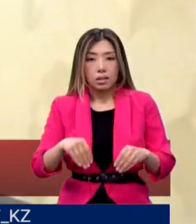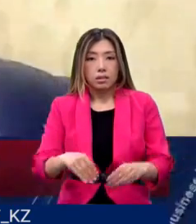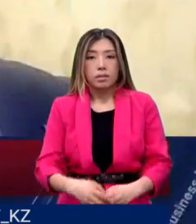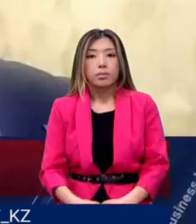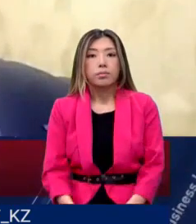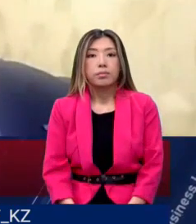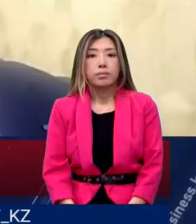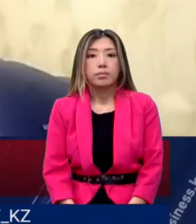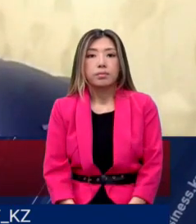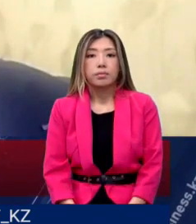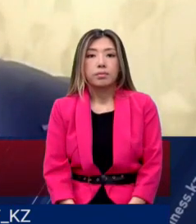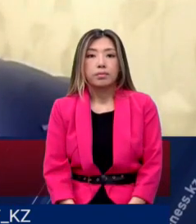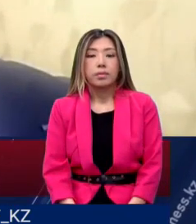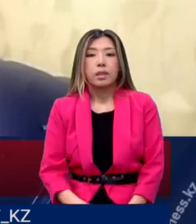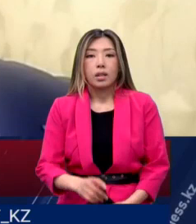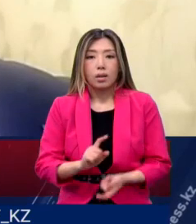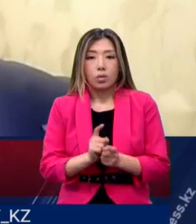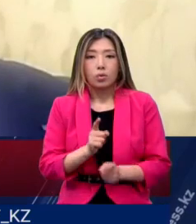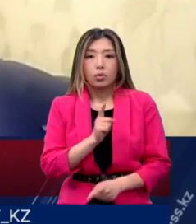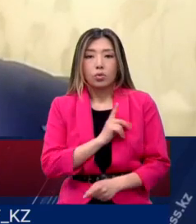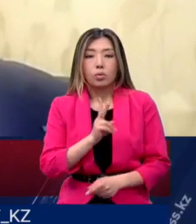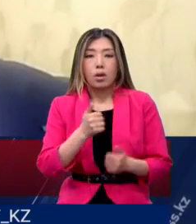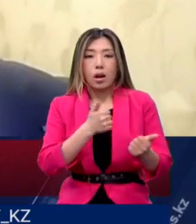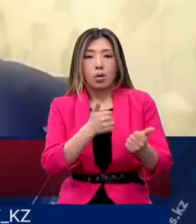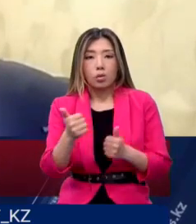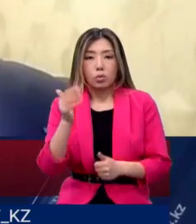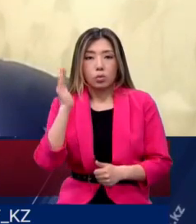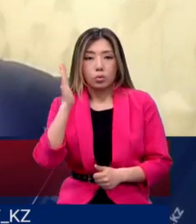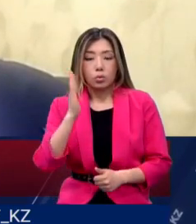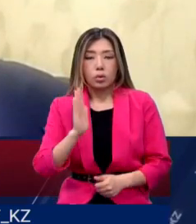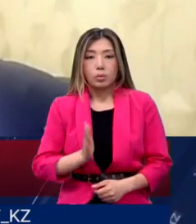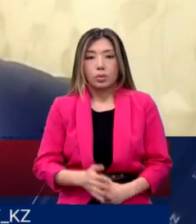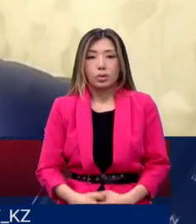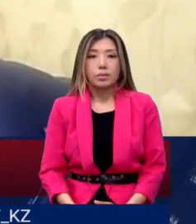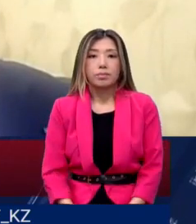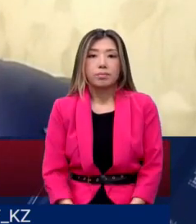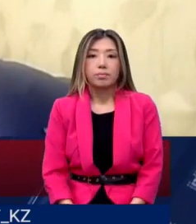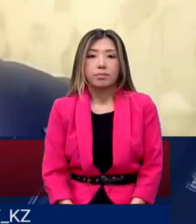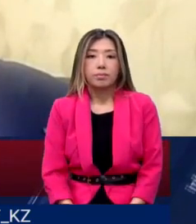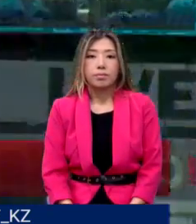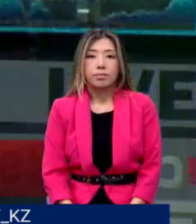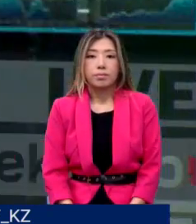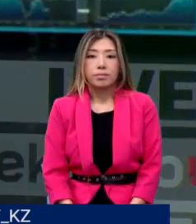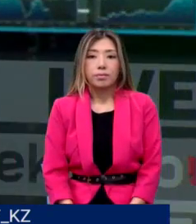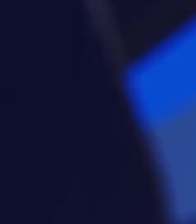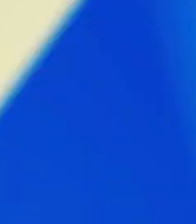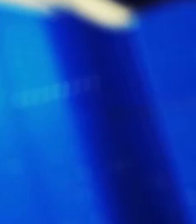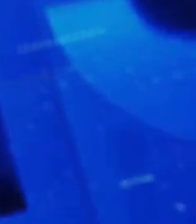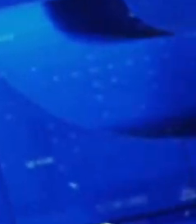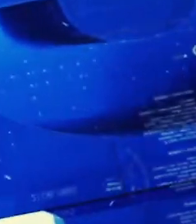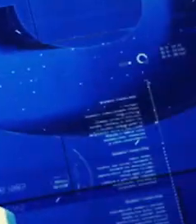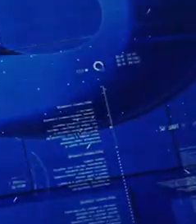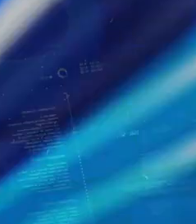Ладно, в таком случае будем надеяться на благоприятность, о которой вы сказали в этом году. Спасибо, экономист Нуар Нуртазин был с нами на связи.